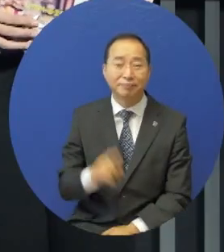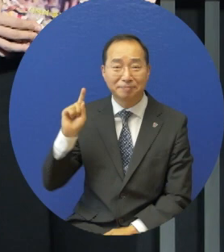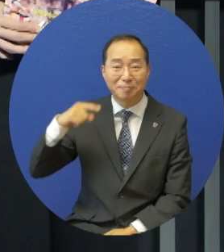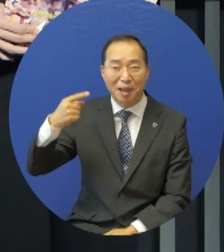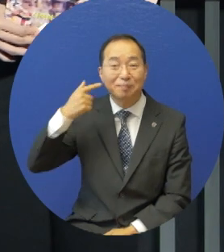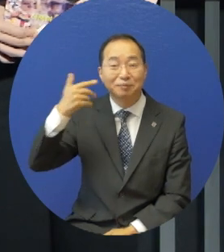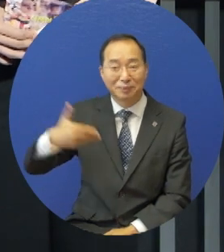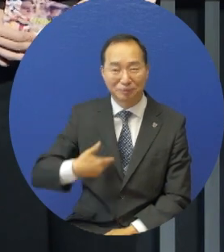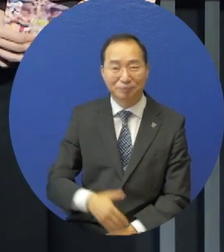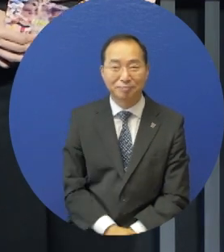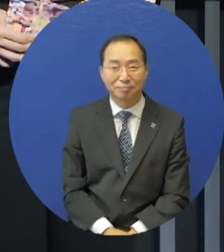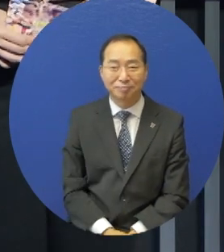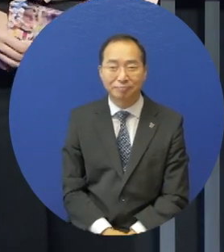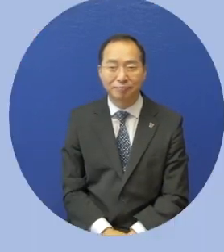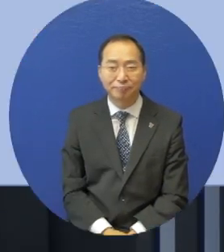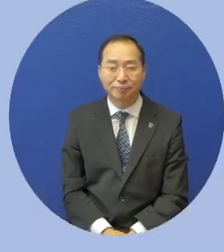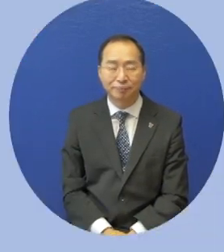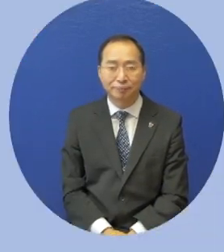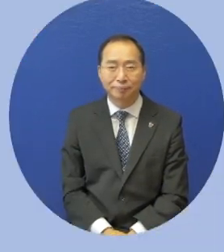다음 질문으로 넘어가 볼게요.